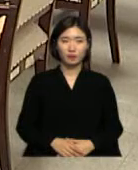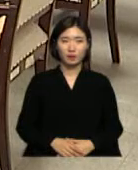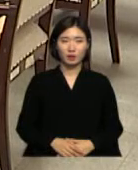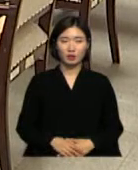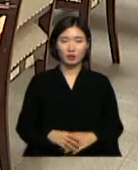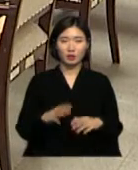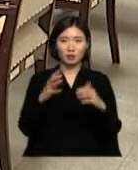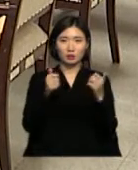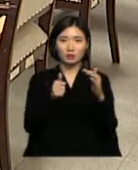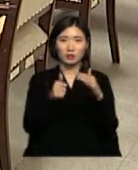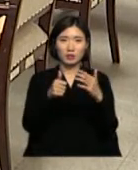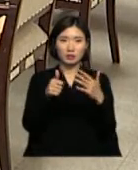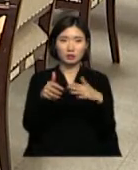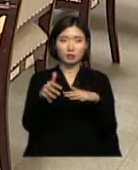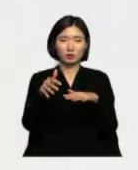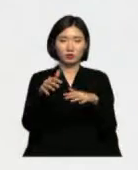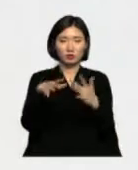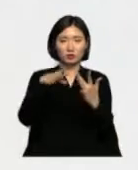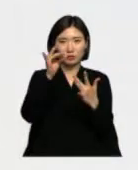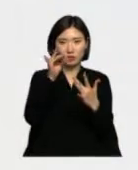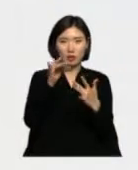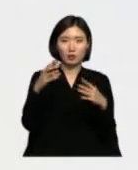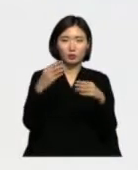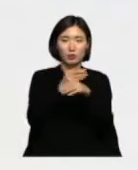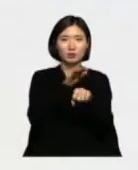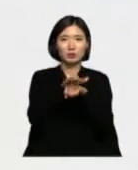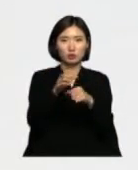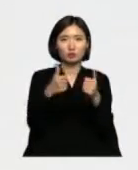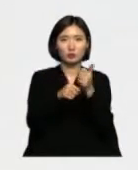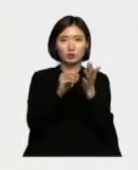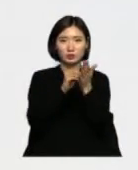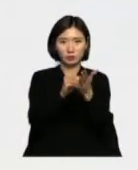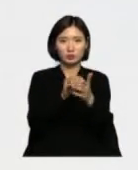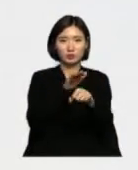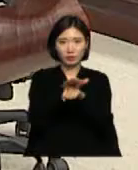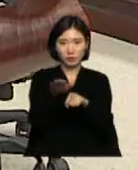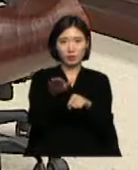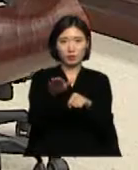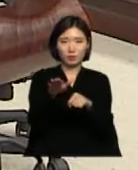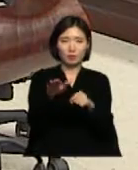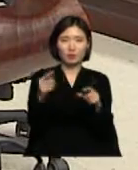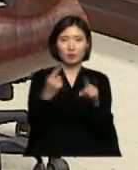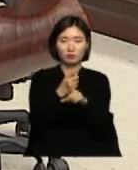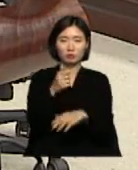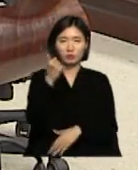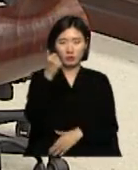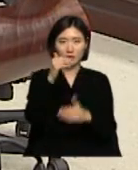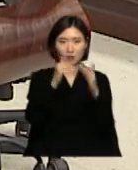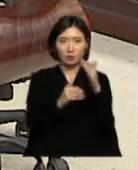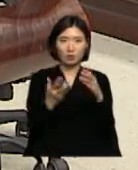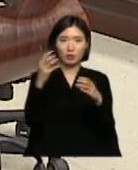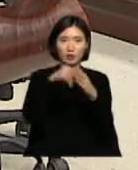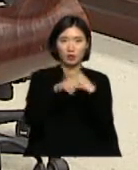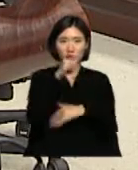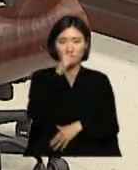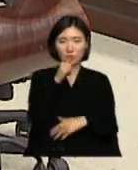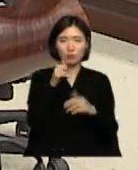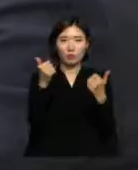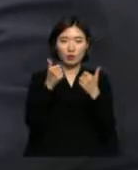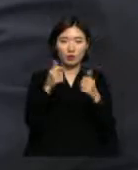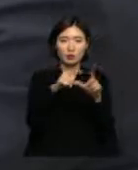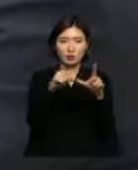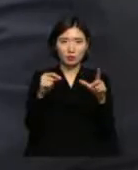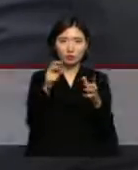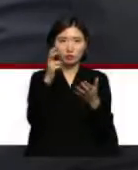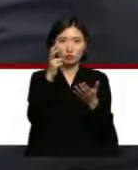의장단 선출 방식을 교황 방식에서 후보자 등록 방식으로 바꾸는 내용을 담고 있는 송파구 의회 회의규칙 일부 개정